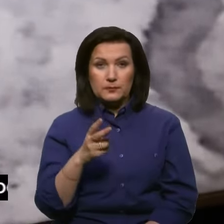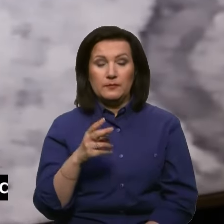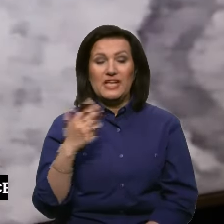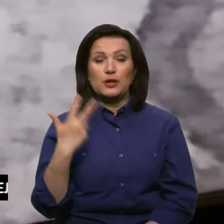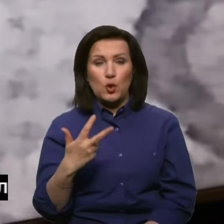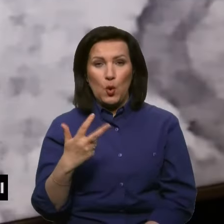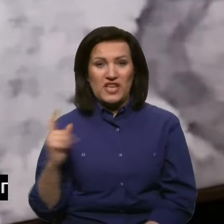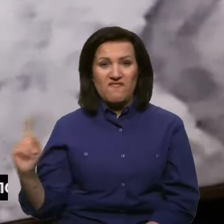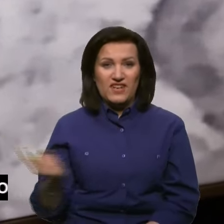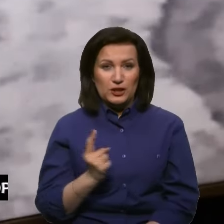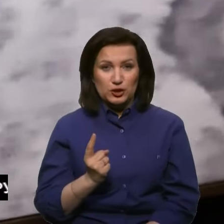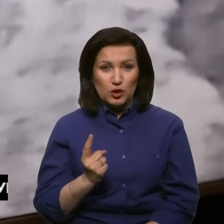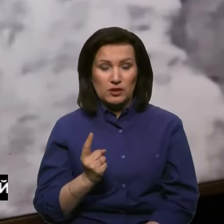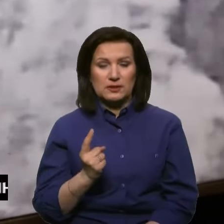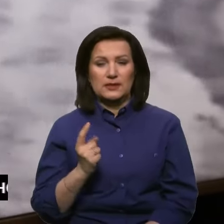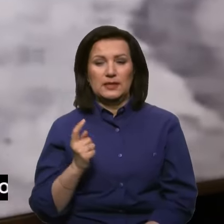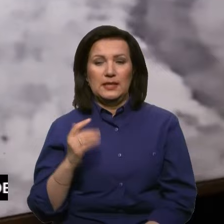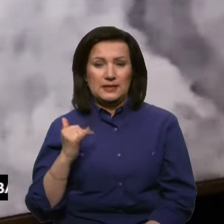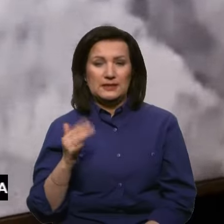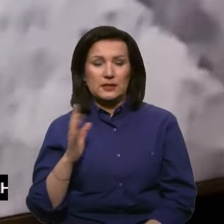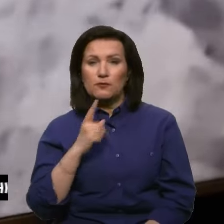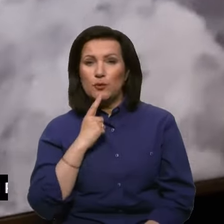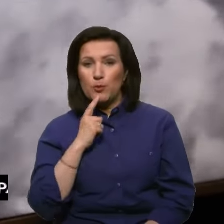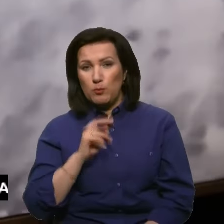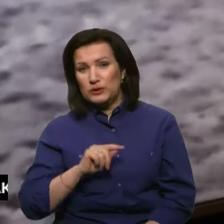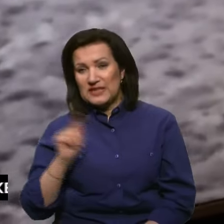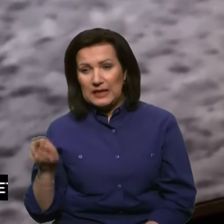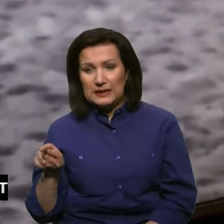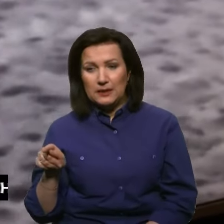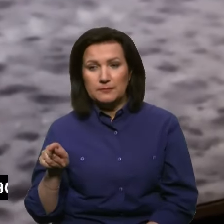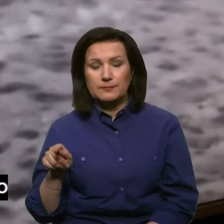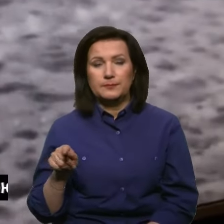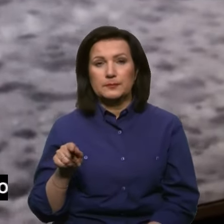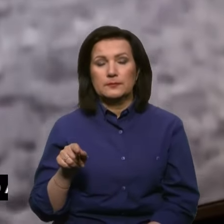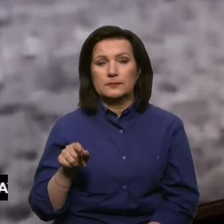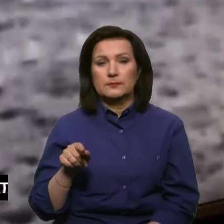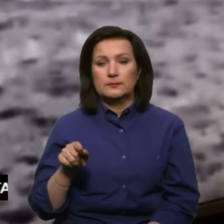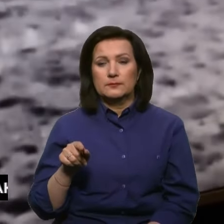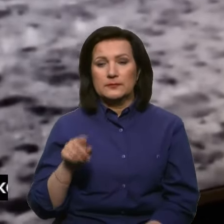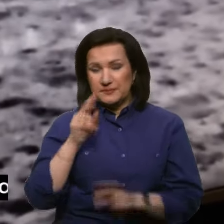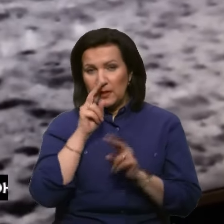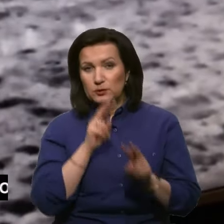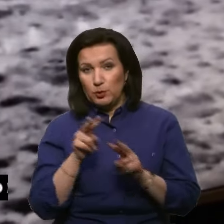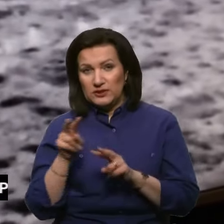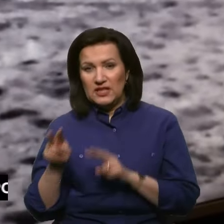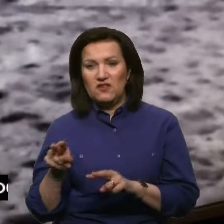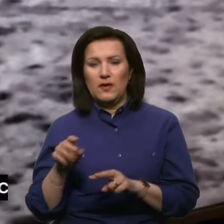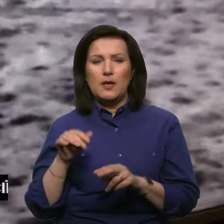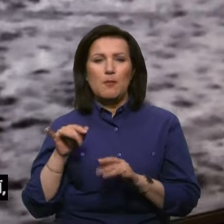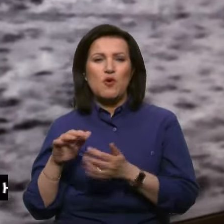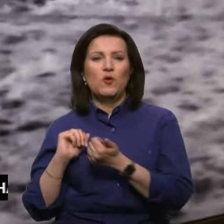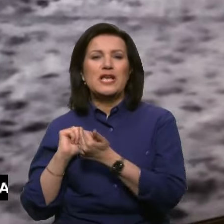що троє вийшло це спешки цю екрані, і зараз вони пробують зійти туди. Солонків снаряд спостерігає. Проводять